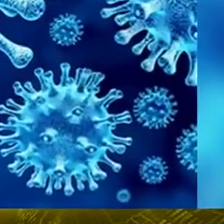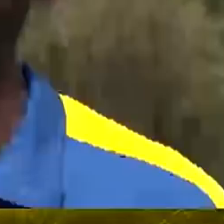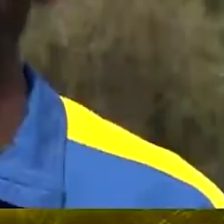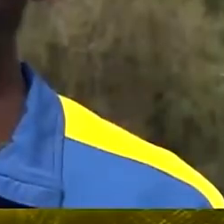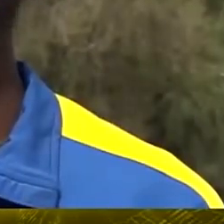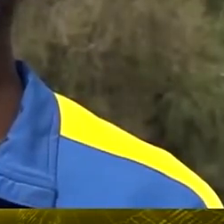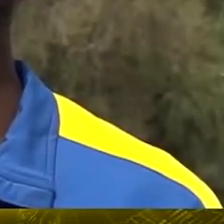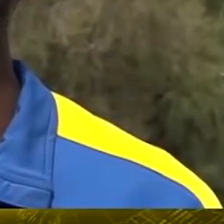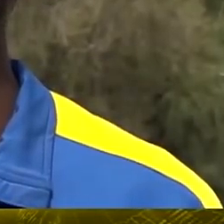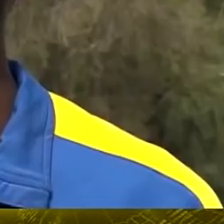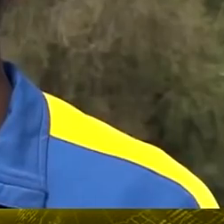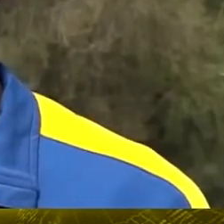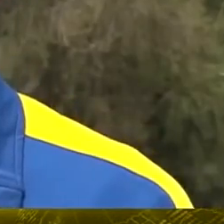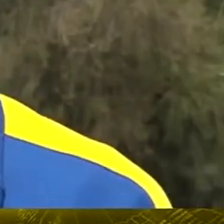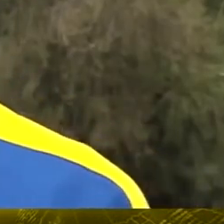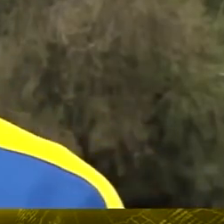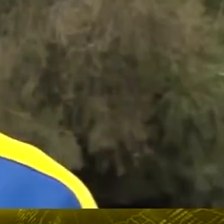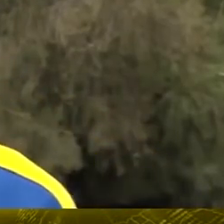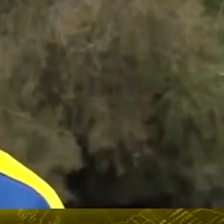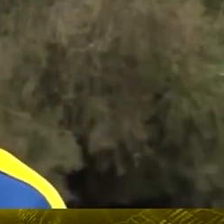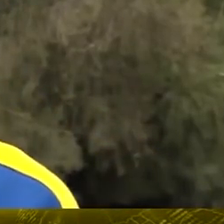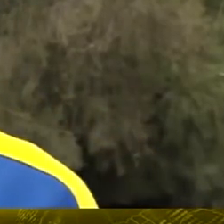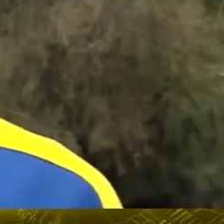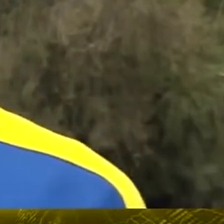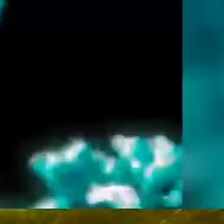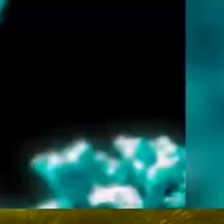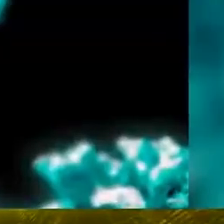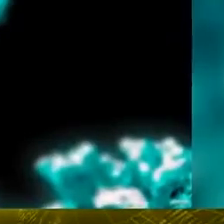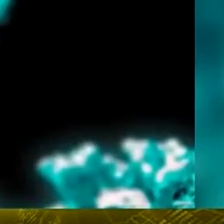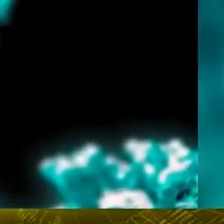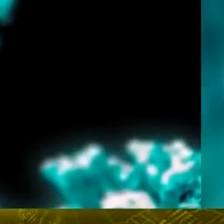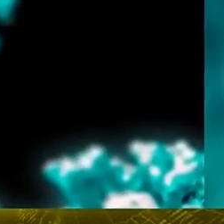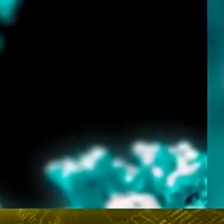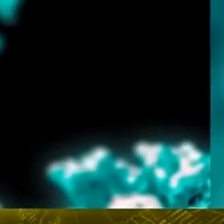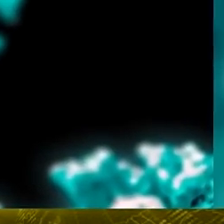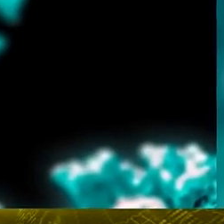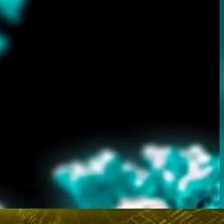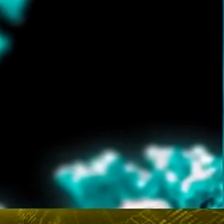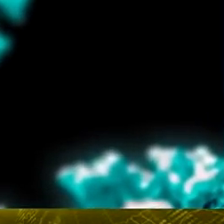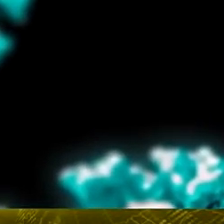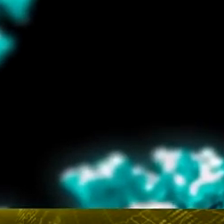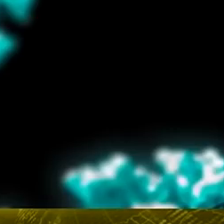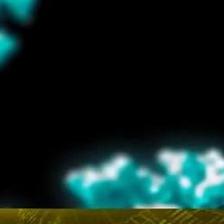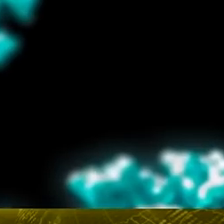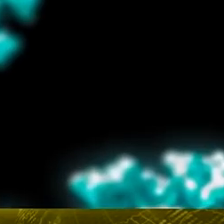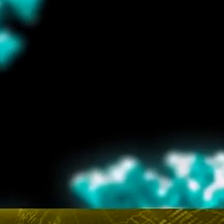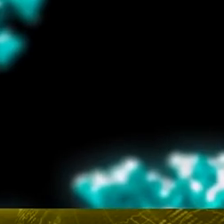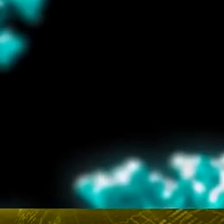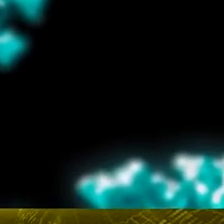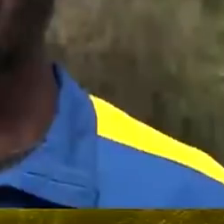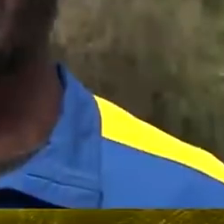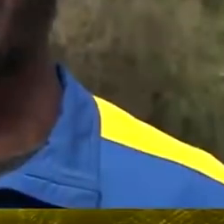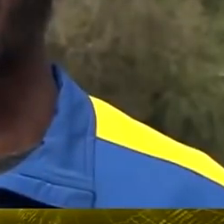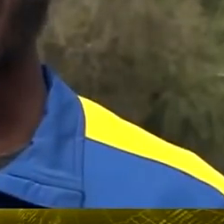ياو بسبورت متن بتعمي عب يكونوا من درجة بتعمي حمامي قري بتعمي كبير حمامي الحمام زي كازمت جميل